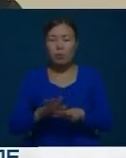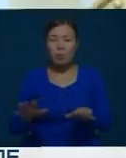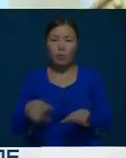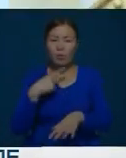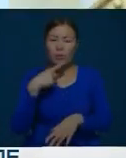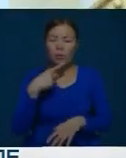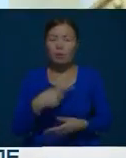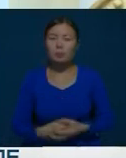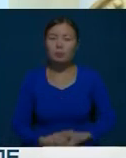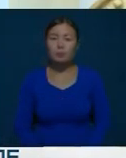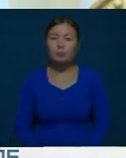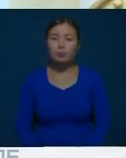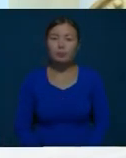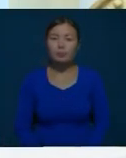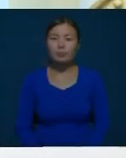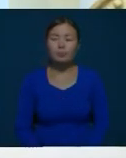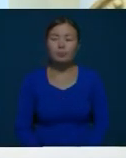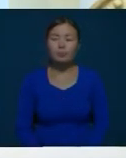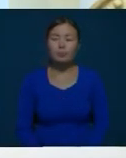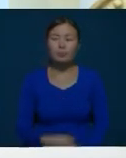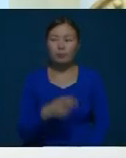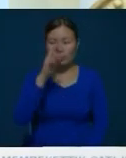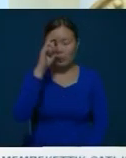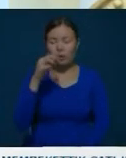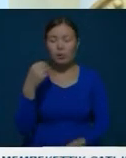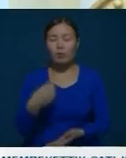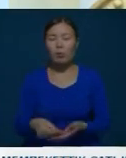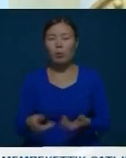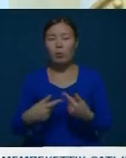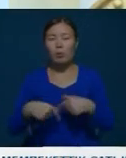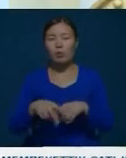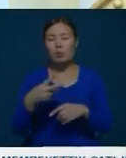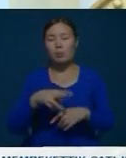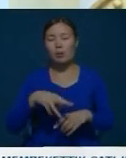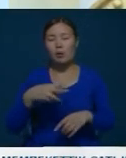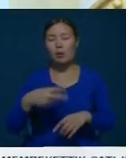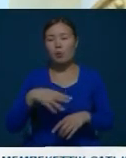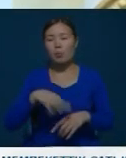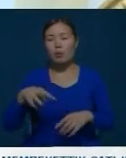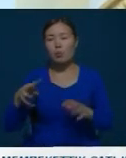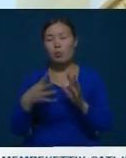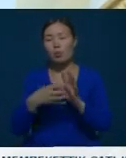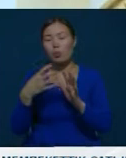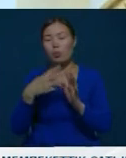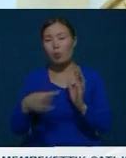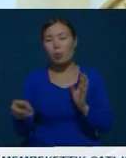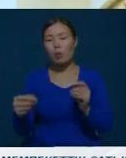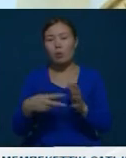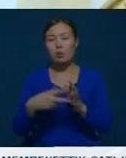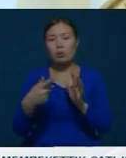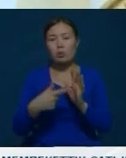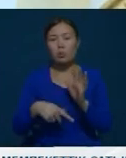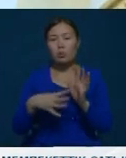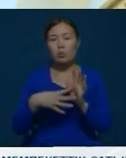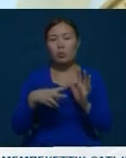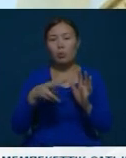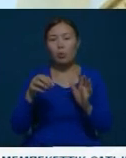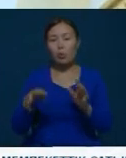алу басқармасының басшысы Аят Қарсыбаев мәлімдеді. Осы және өзгеде жаңалықтар толығырақ келесі бейне материалда.